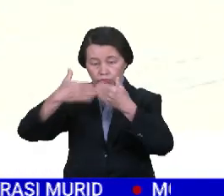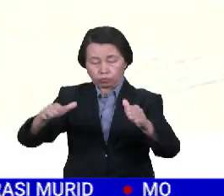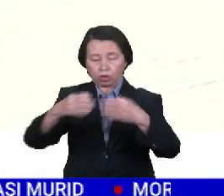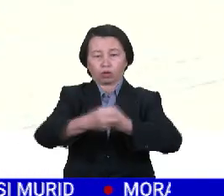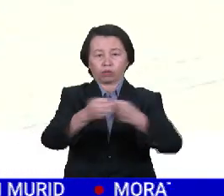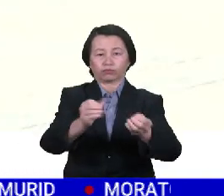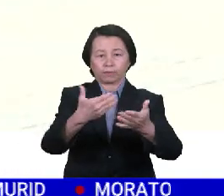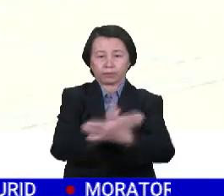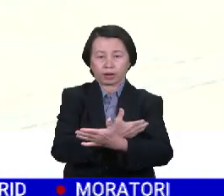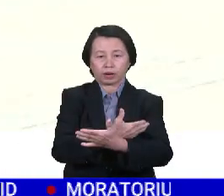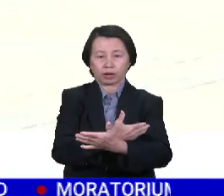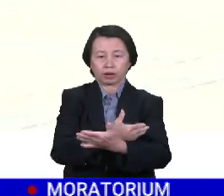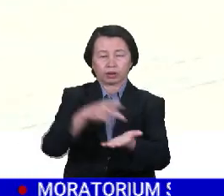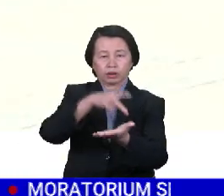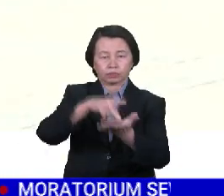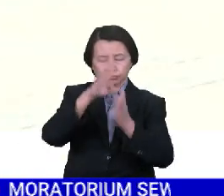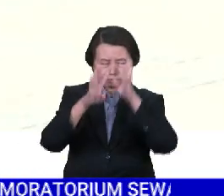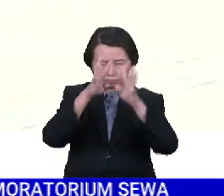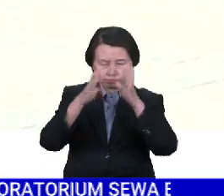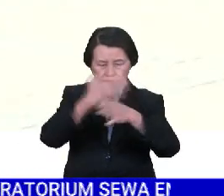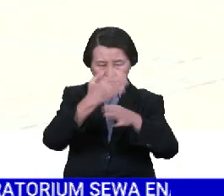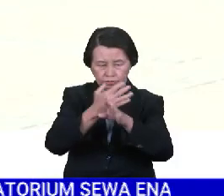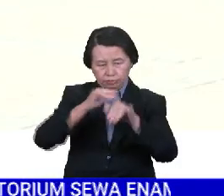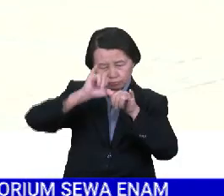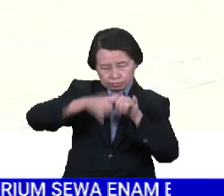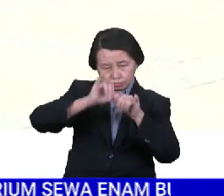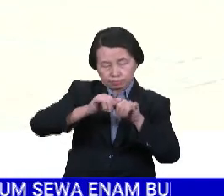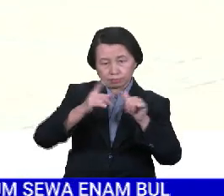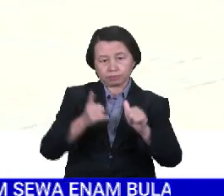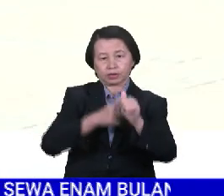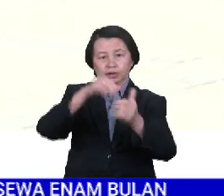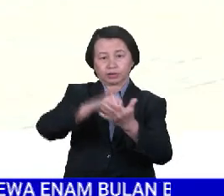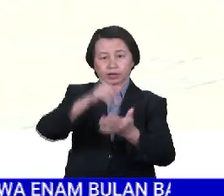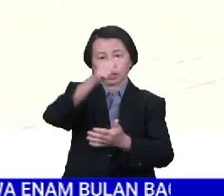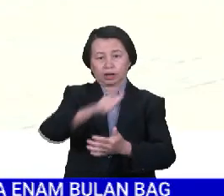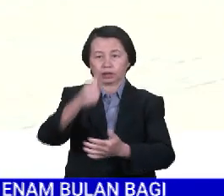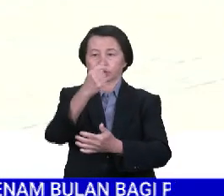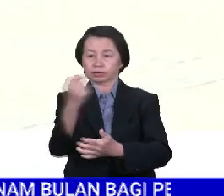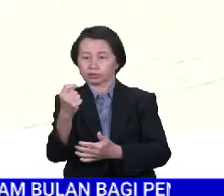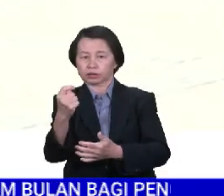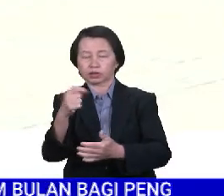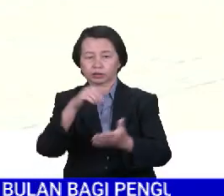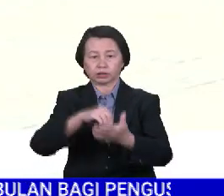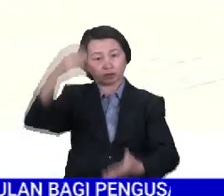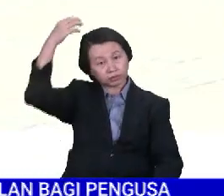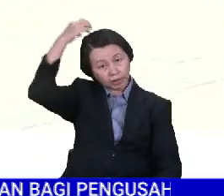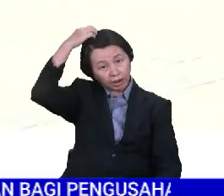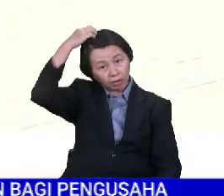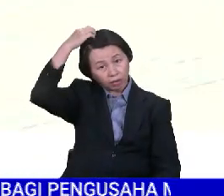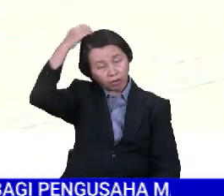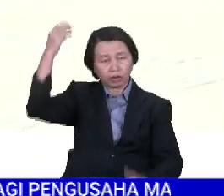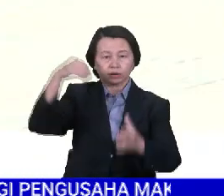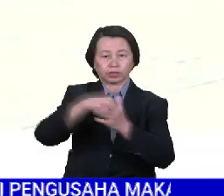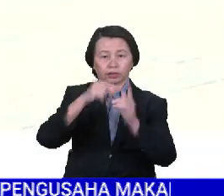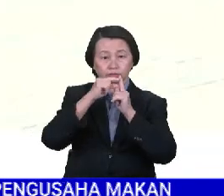baharu iaitu pusat reka bentuk dan kejuruteraan pertamanya di Asia Tenggara di Selangor. Dalam satu